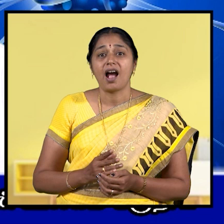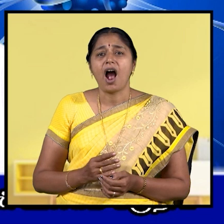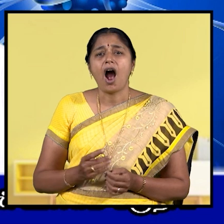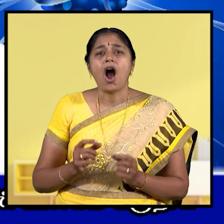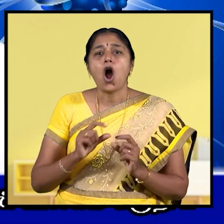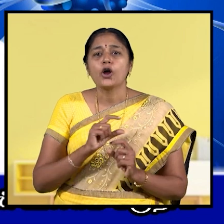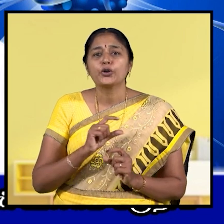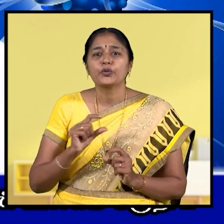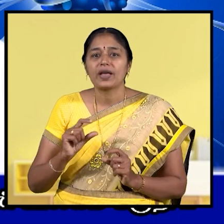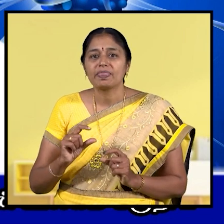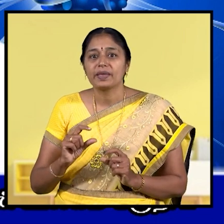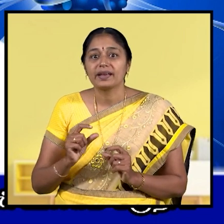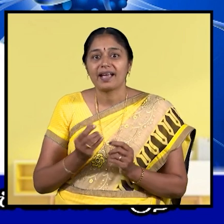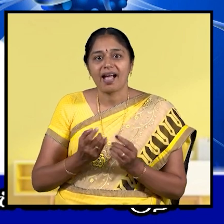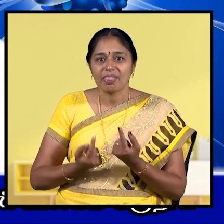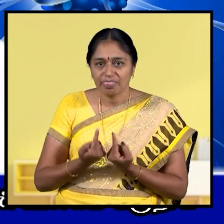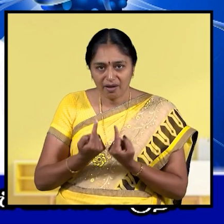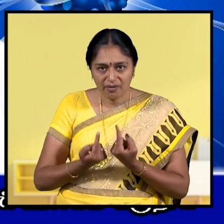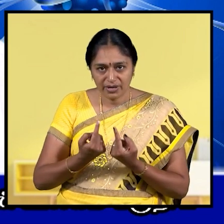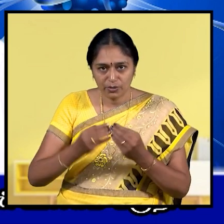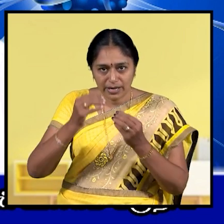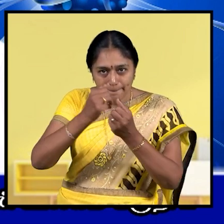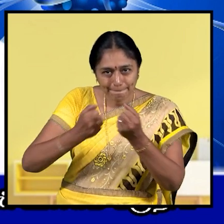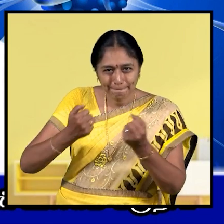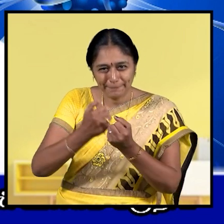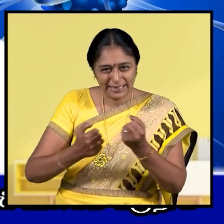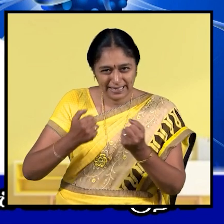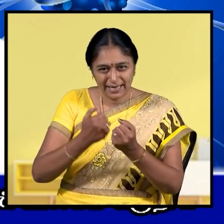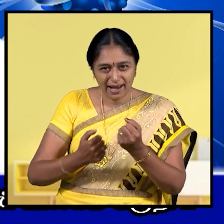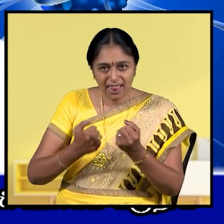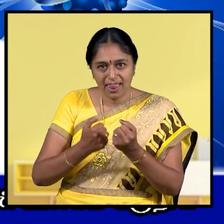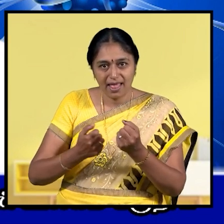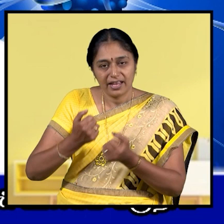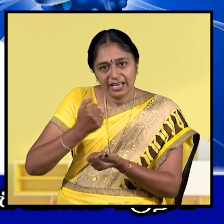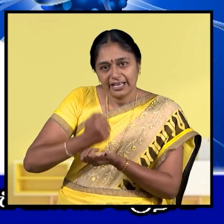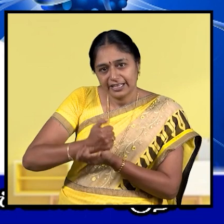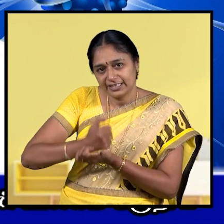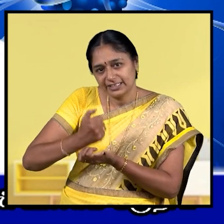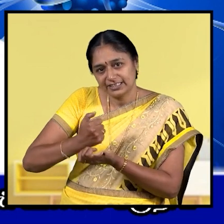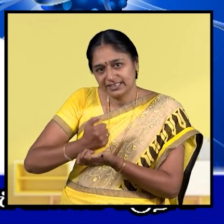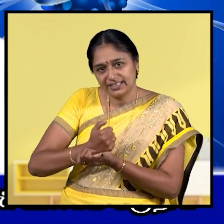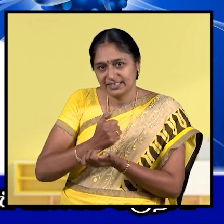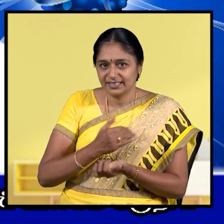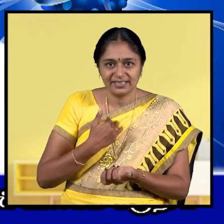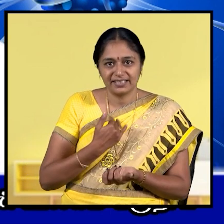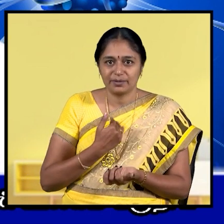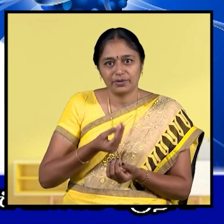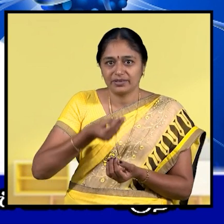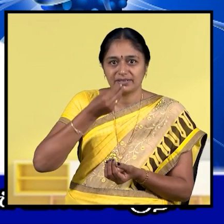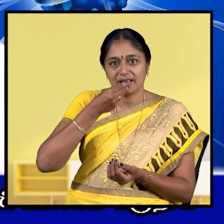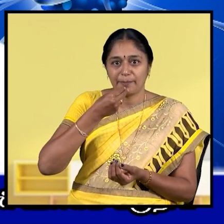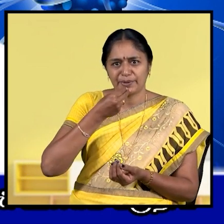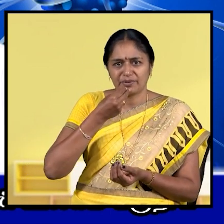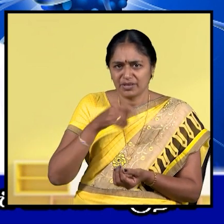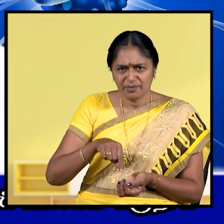மற்றும் அதனுடைய பொருட்களை வச்சு நம்ம குணப்படுத்தக்கூடிய ஒரு விஷயம். ஆங்கில மருத்துவம் மட்டும் நேரடியாக மெடிசன், நம்ம நேரடியாக வந்து நம்ம கனிமங்கள் இந்த மாதிரி